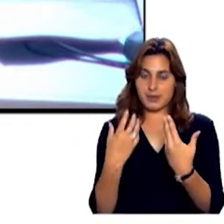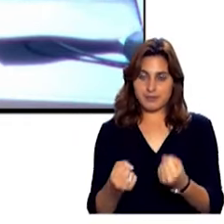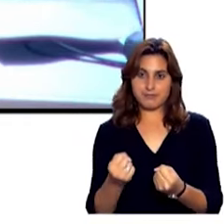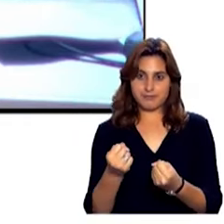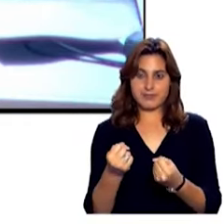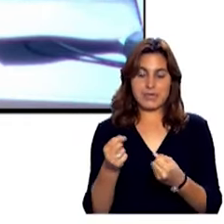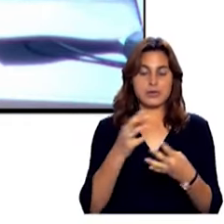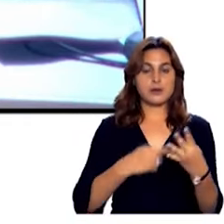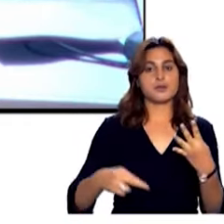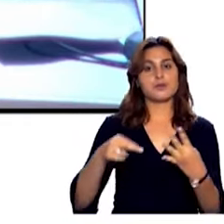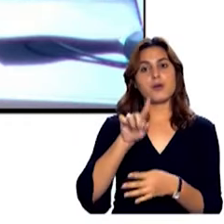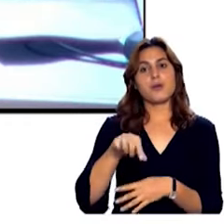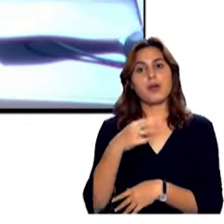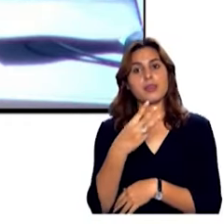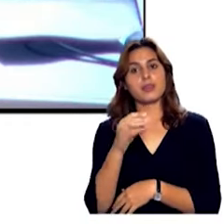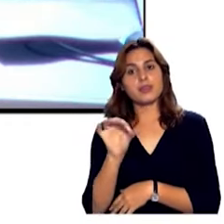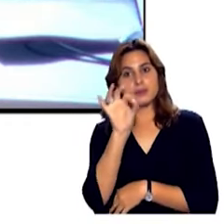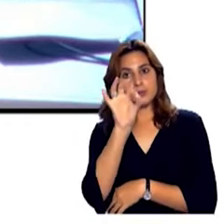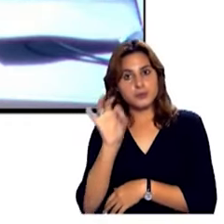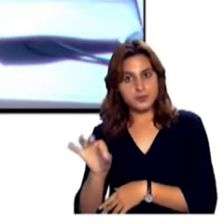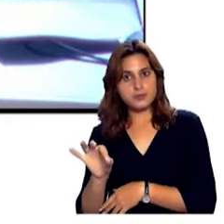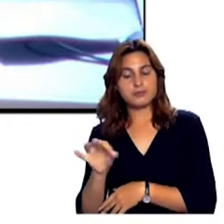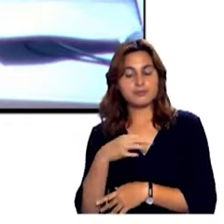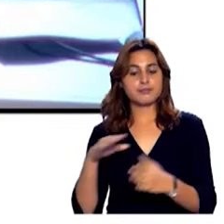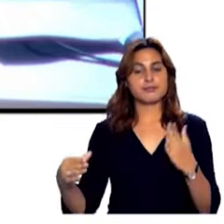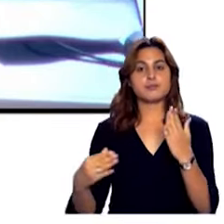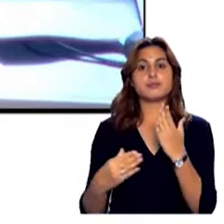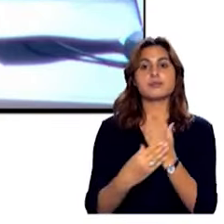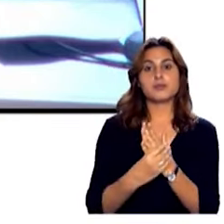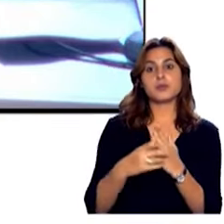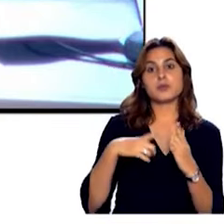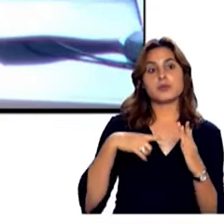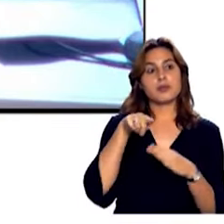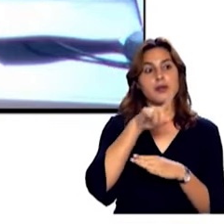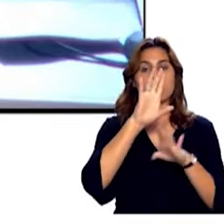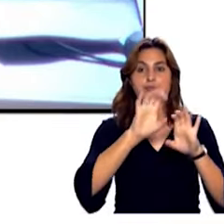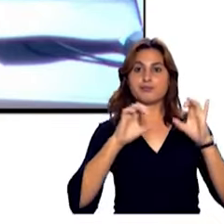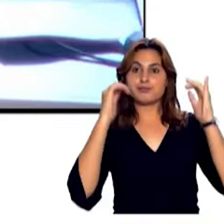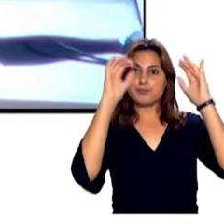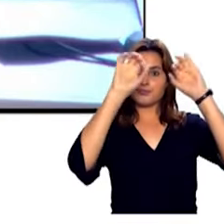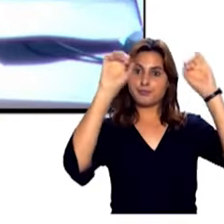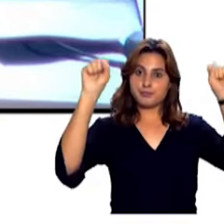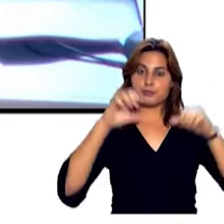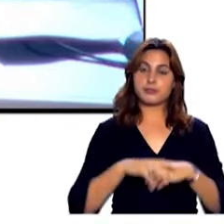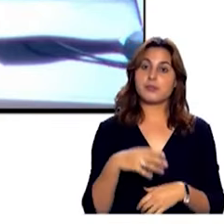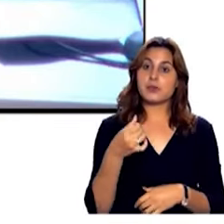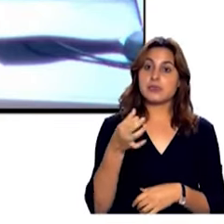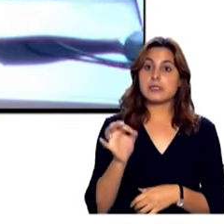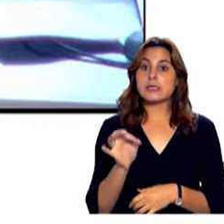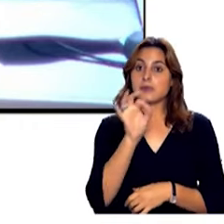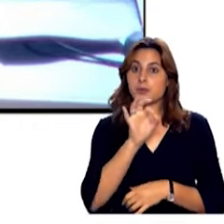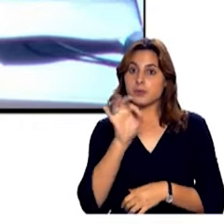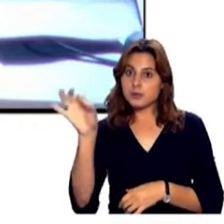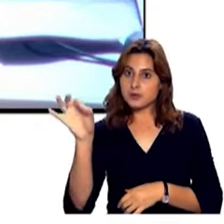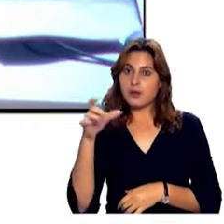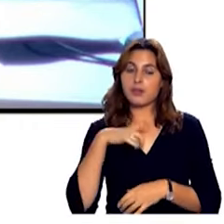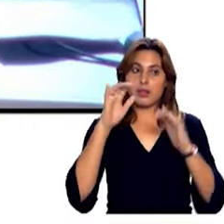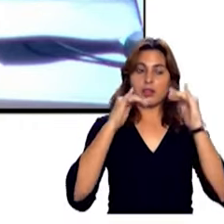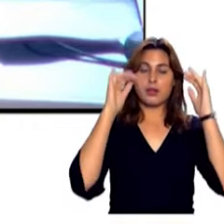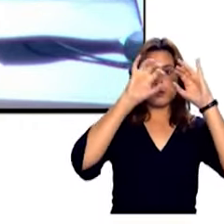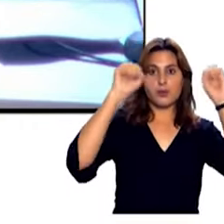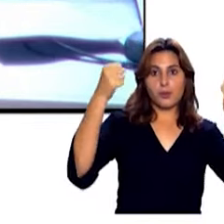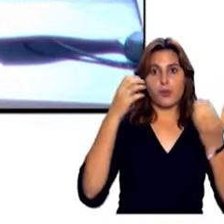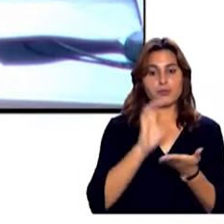affaires devant la cour de cassation ET 60 % au conseil d'état c'est énorme ce sont des décisions